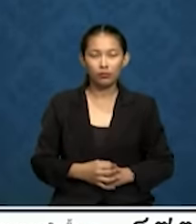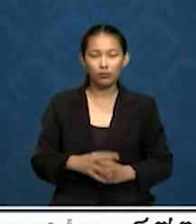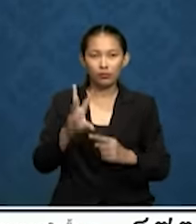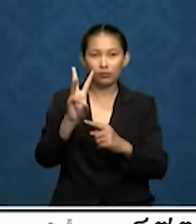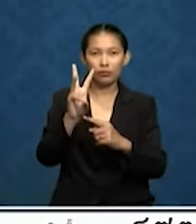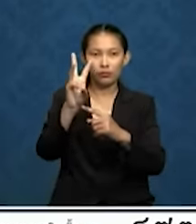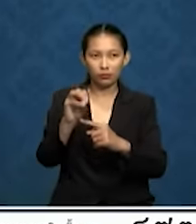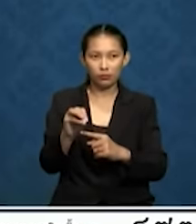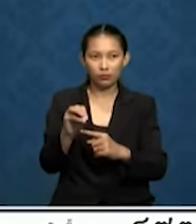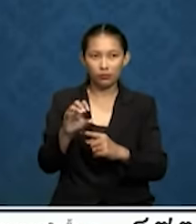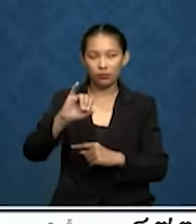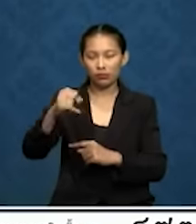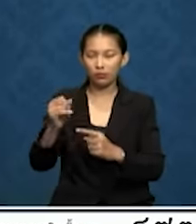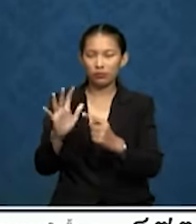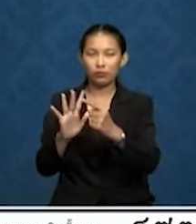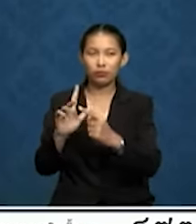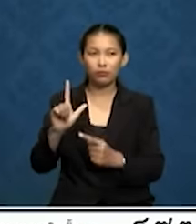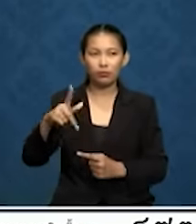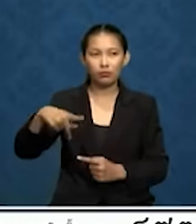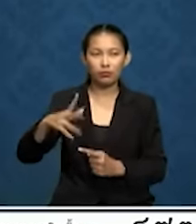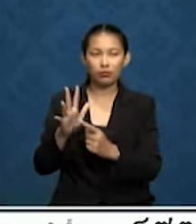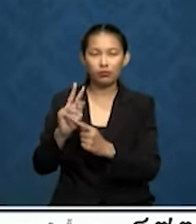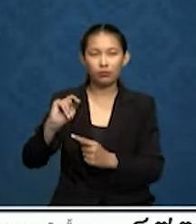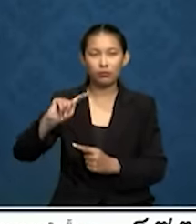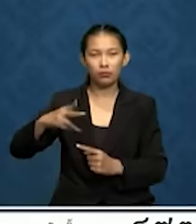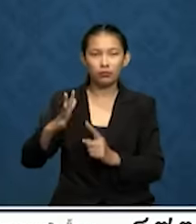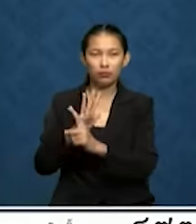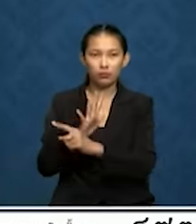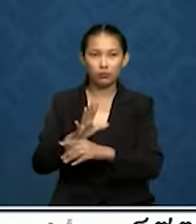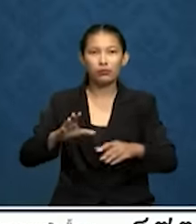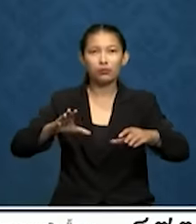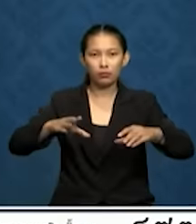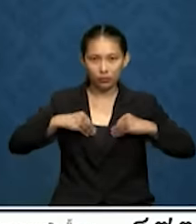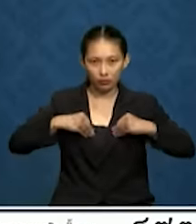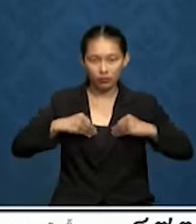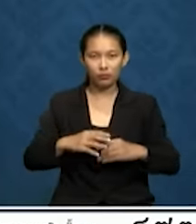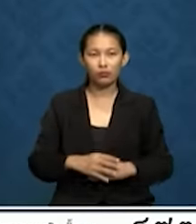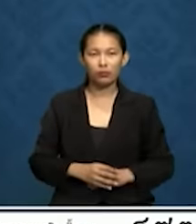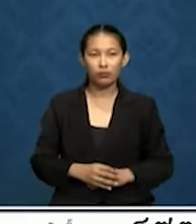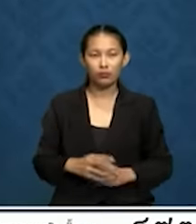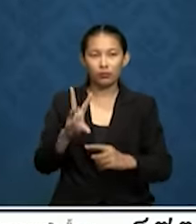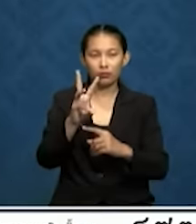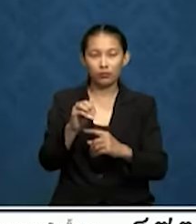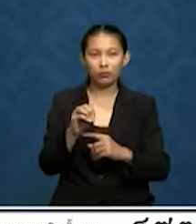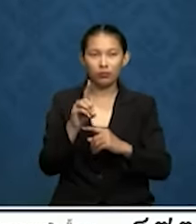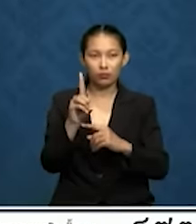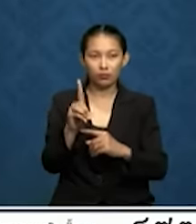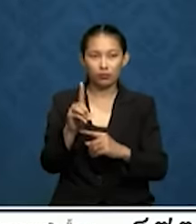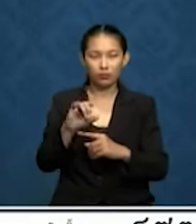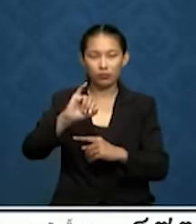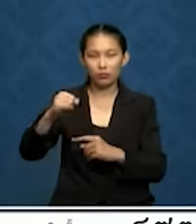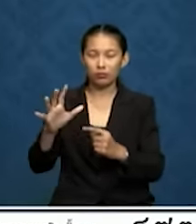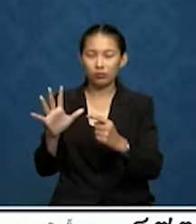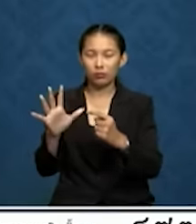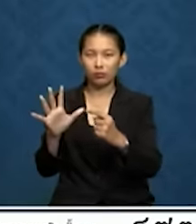60นายจุลพันธ์อมรวิวัฒ น์เห็นชอบครับ 61นางจุ